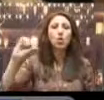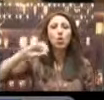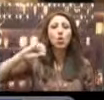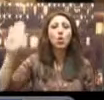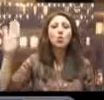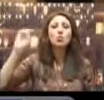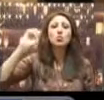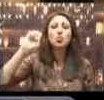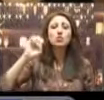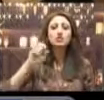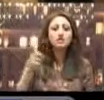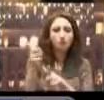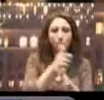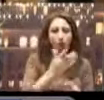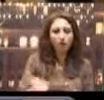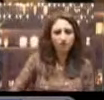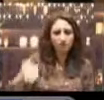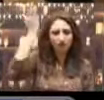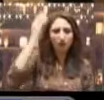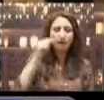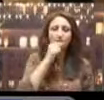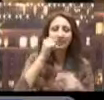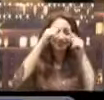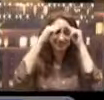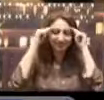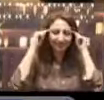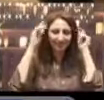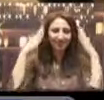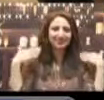واول فيلم ليه كان مع روبي، مظبوط،